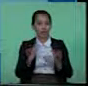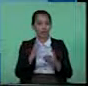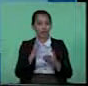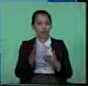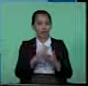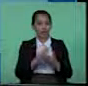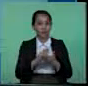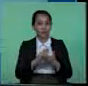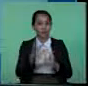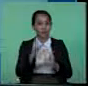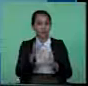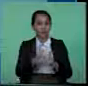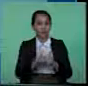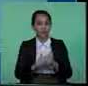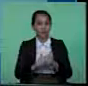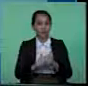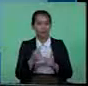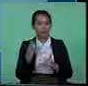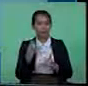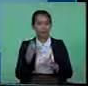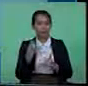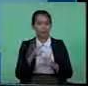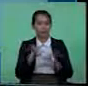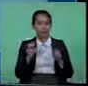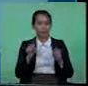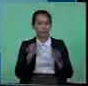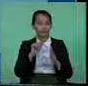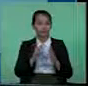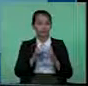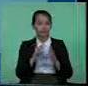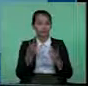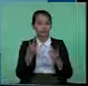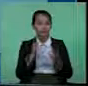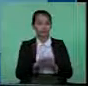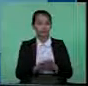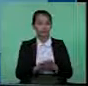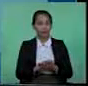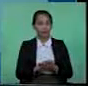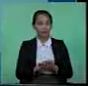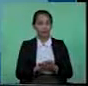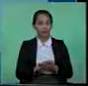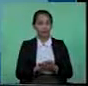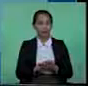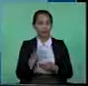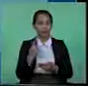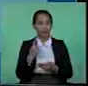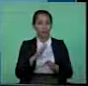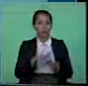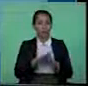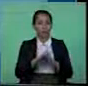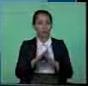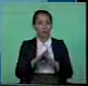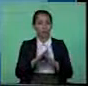bo'lsa, har doim qavis ishi birinchi bajariladi. Demak, qaysi ishni birinchi